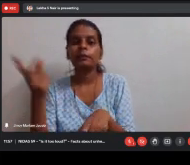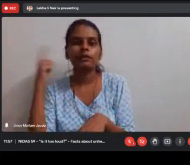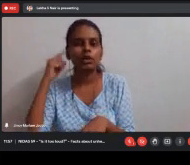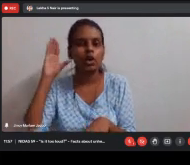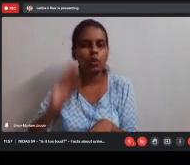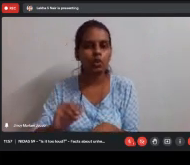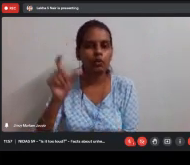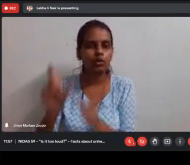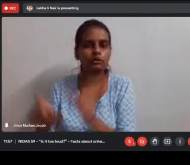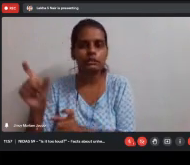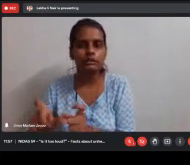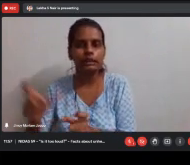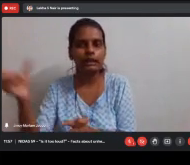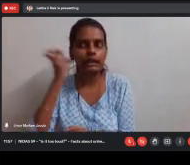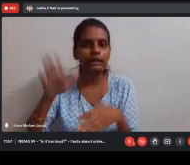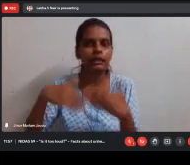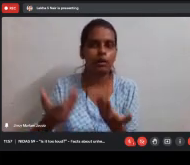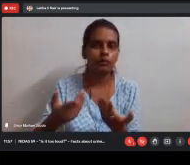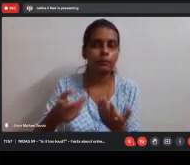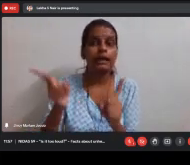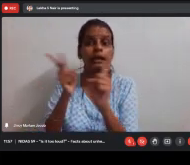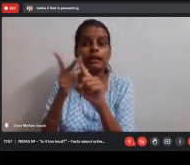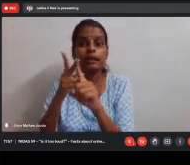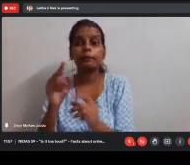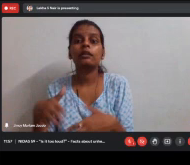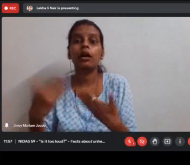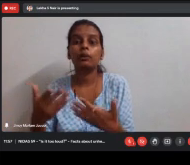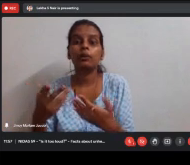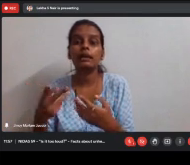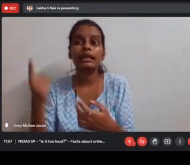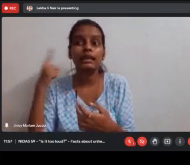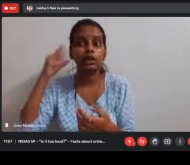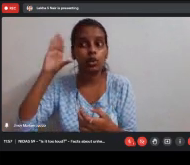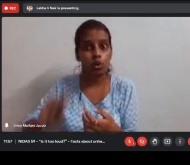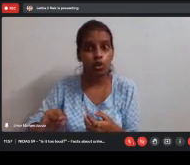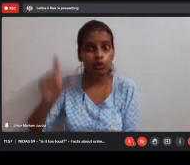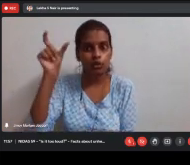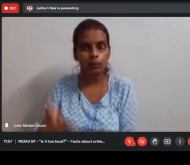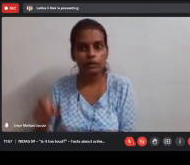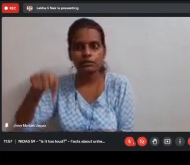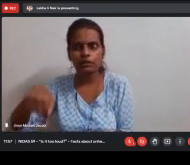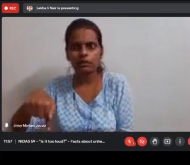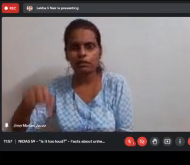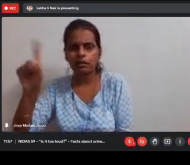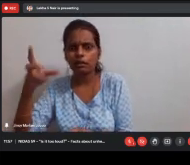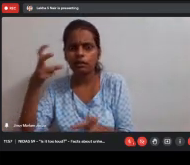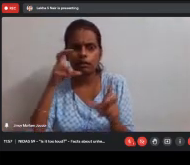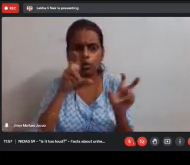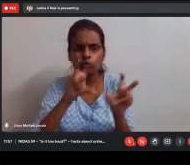പരിചിതമായിട്ടുള്ള ഒരു പാട്ടാണ്. അത് നമുക്കൊന്ന് കേട്ടു നോക്കാം. രണ്ട് തരത്തിലാണ് ഞാനിപ്പോ അത് കേൾപ്പിക്കാൻ പോകുന്നത്. ഒന്നെന്ന്